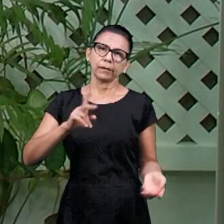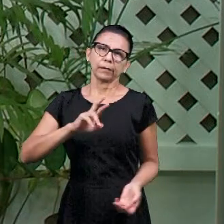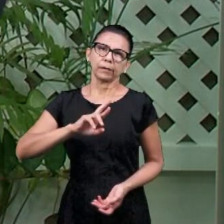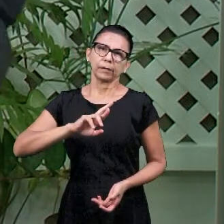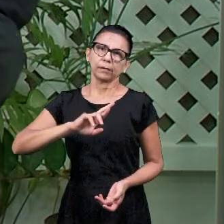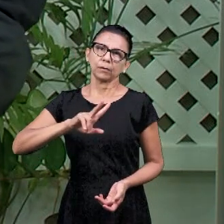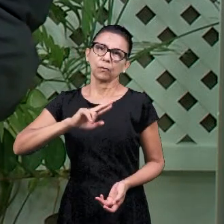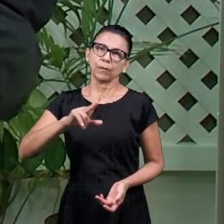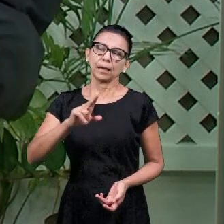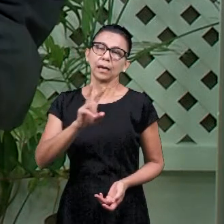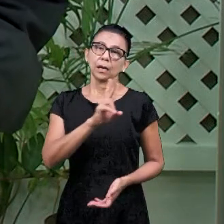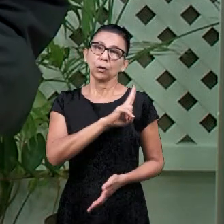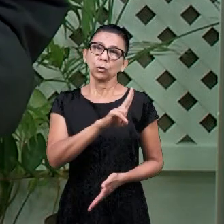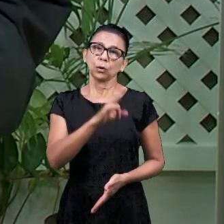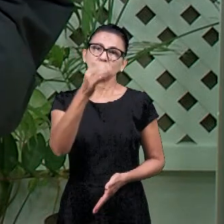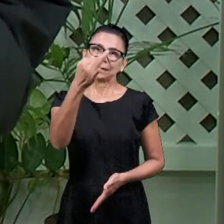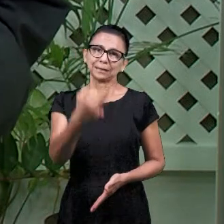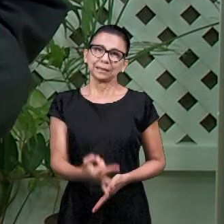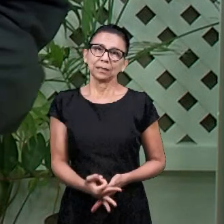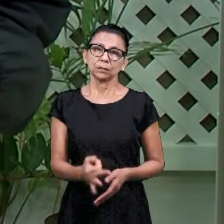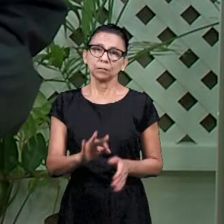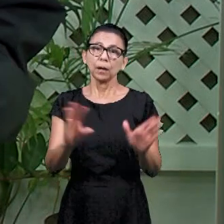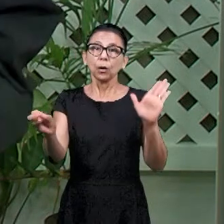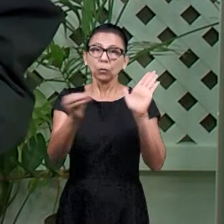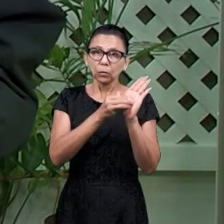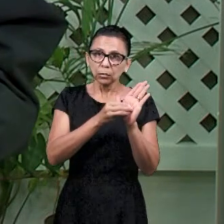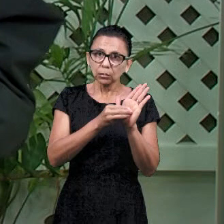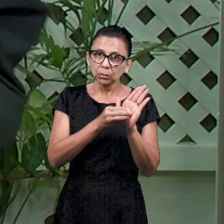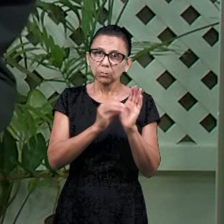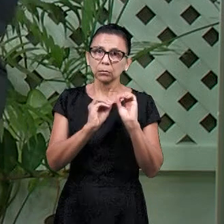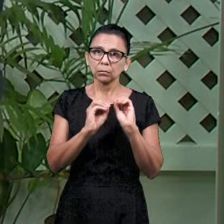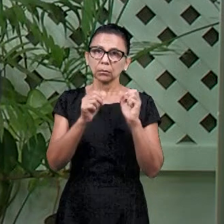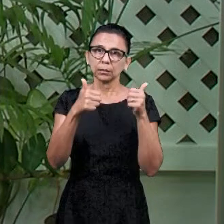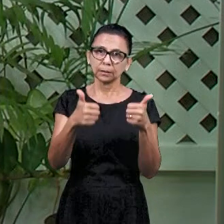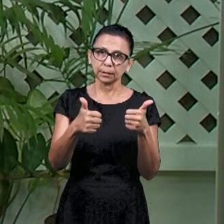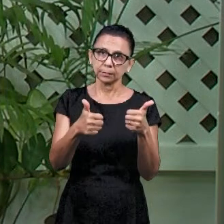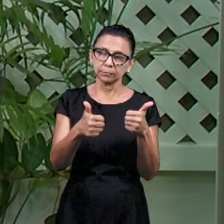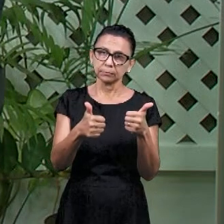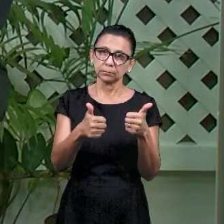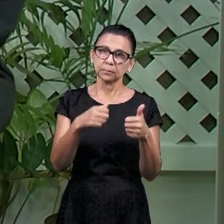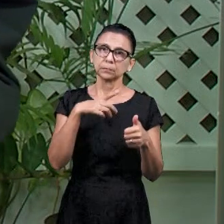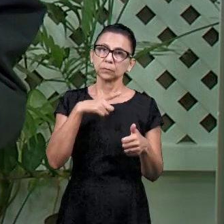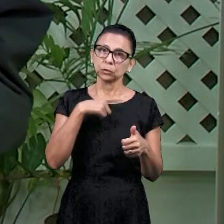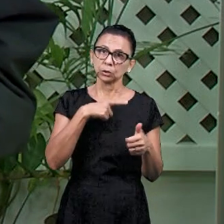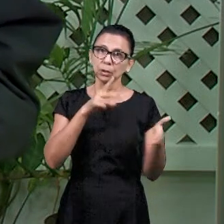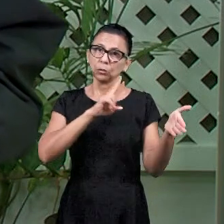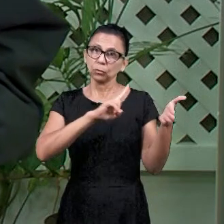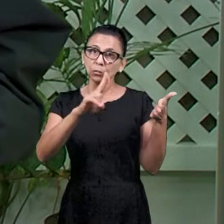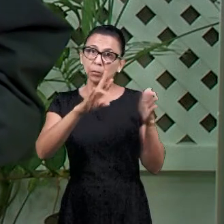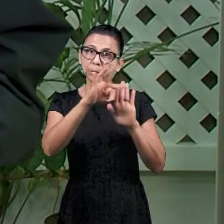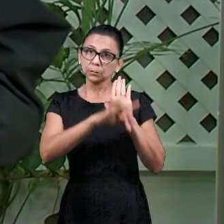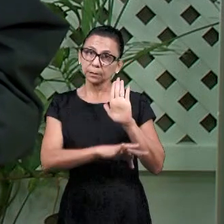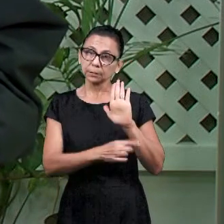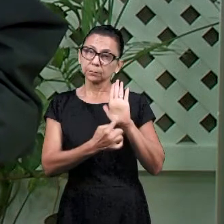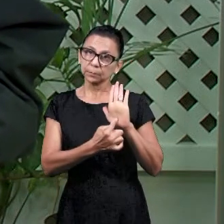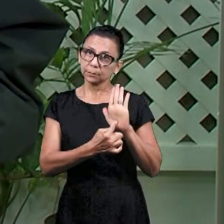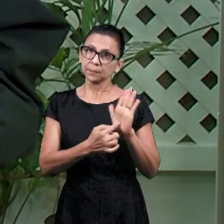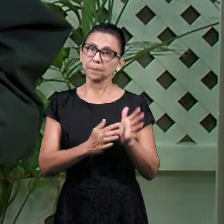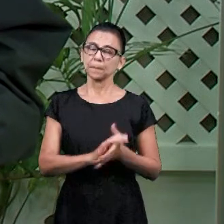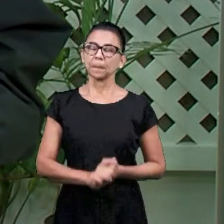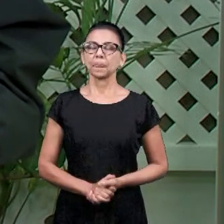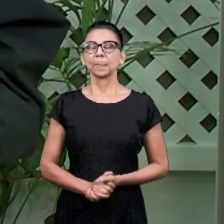Timée n'était pas la bonne personne pour mettre ici. Mais c'est un nom qui était là.